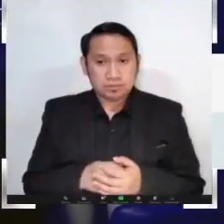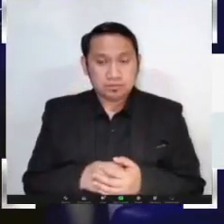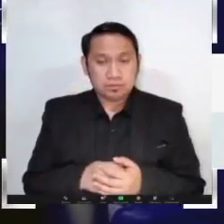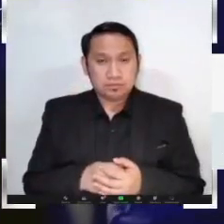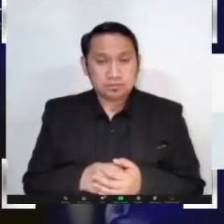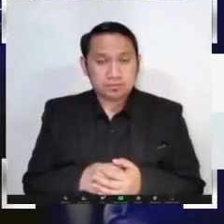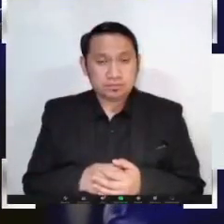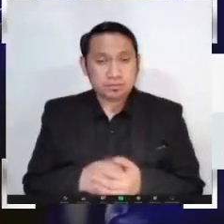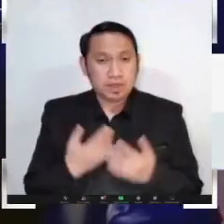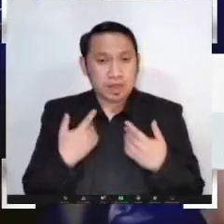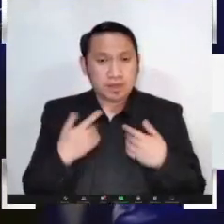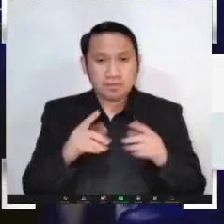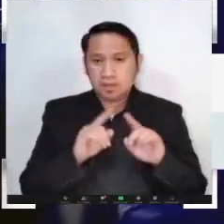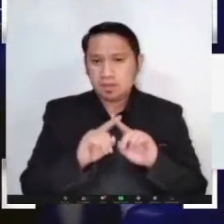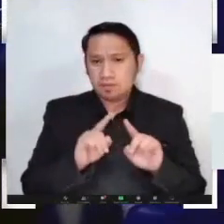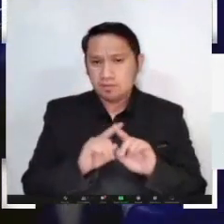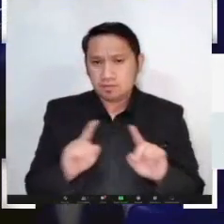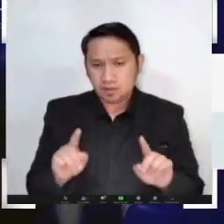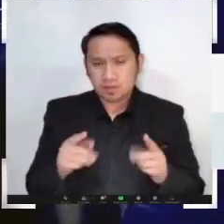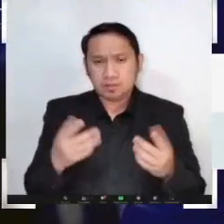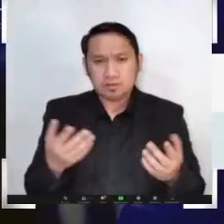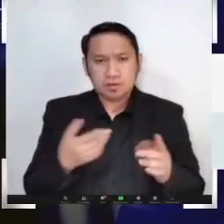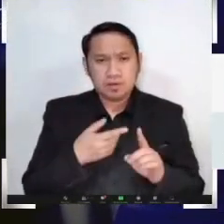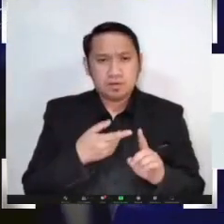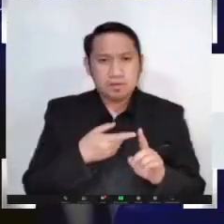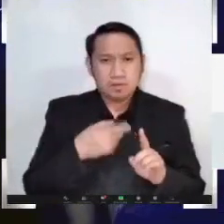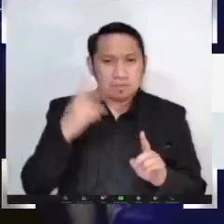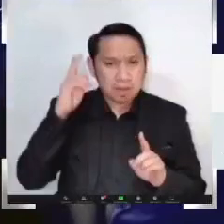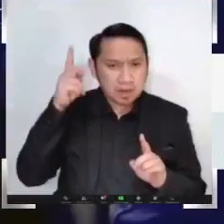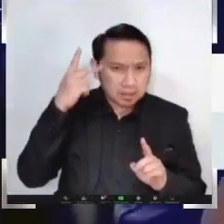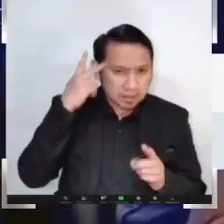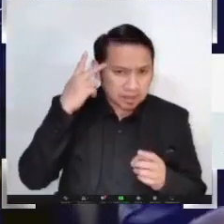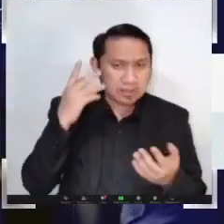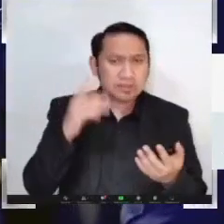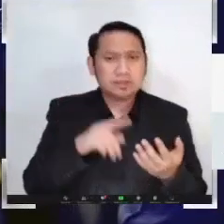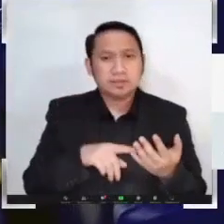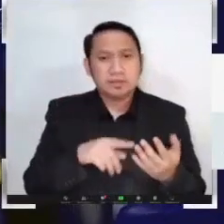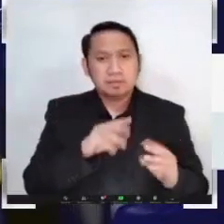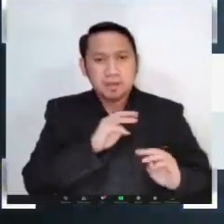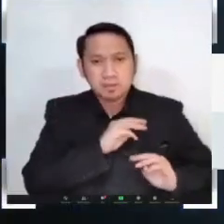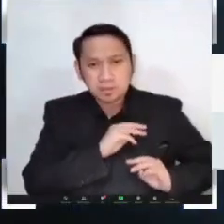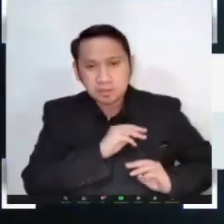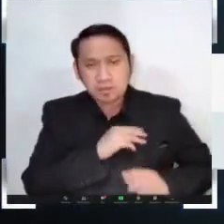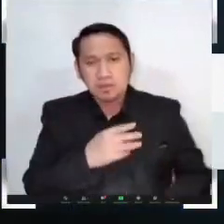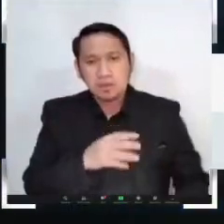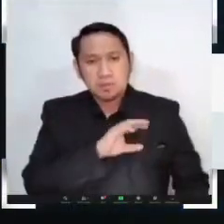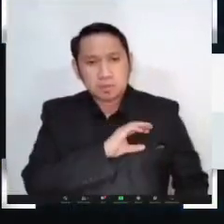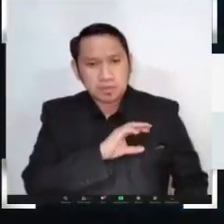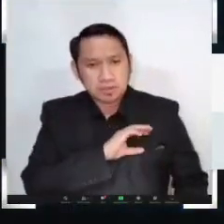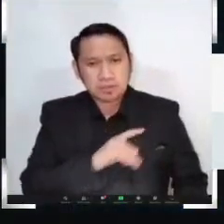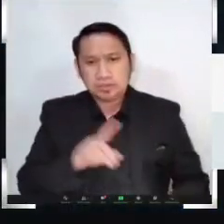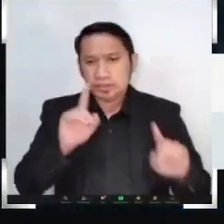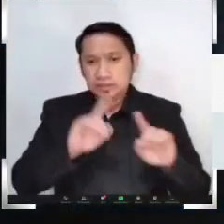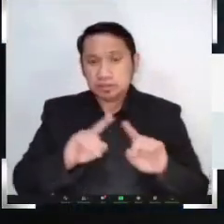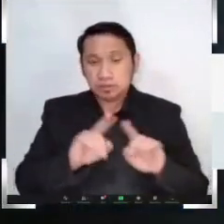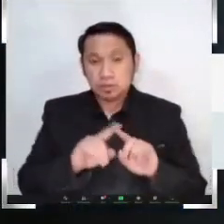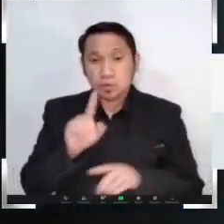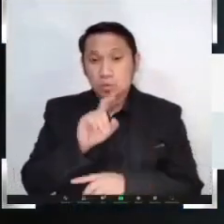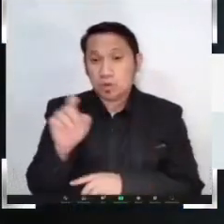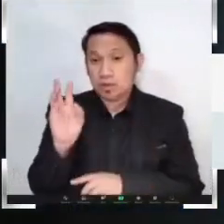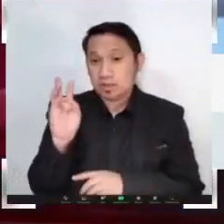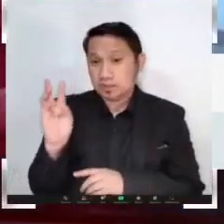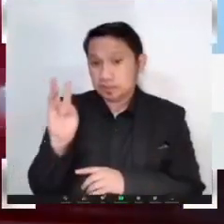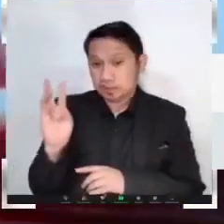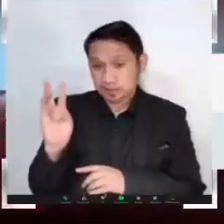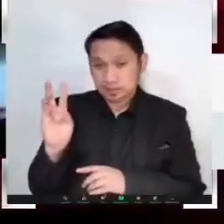different personalities, mga politiko, mga military, mga polis, halo-halo. Ang 160 personalities na